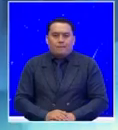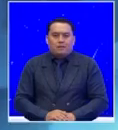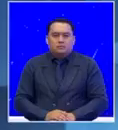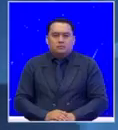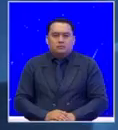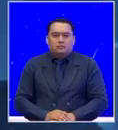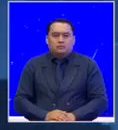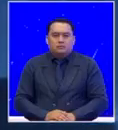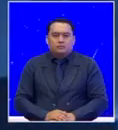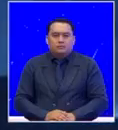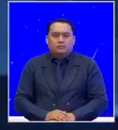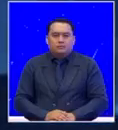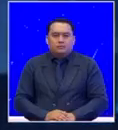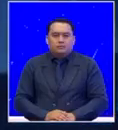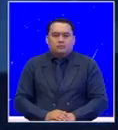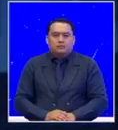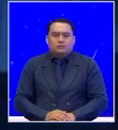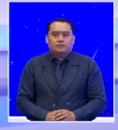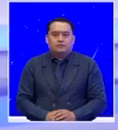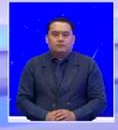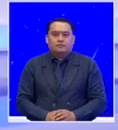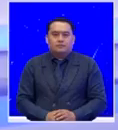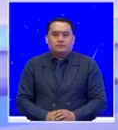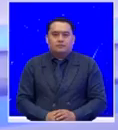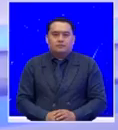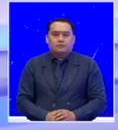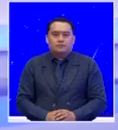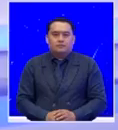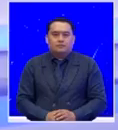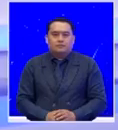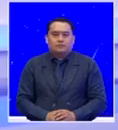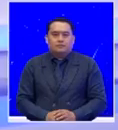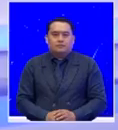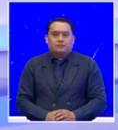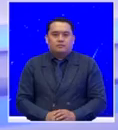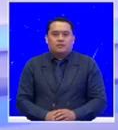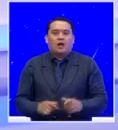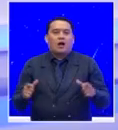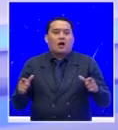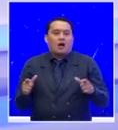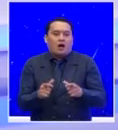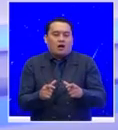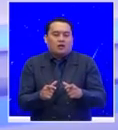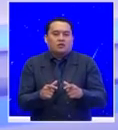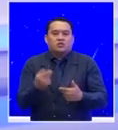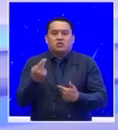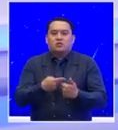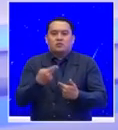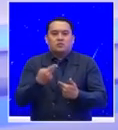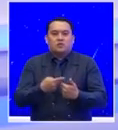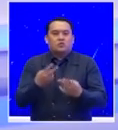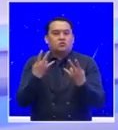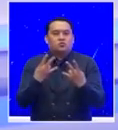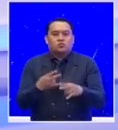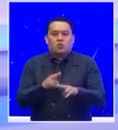и Департамента полиции Алматинской области. А мы продолжаем выпуск. Карантин не должен стать препятствием для